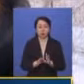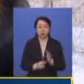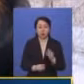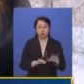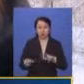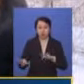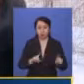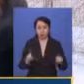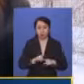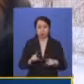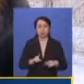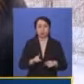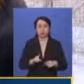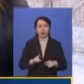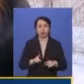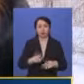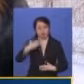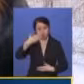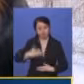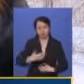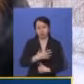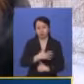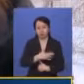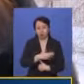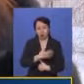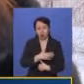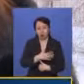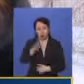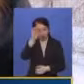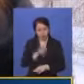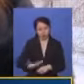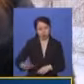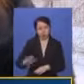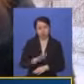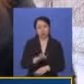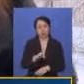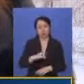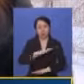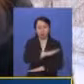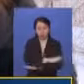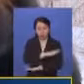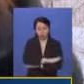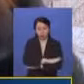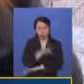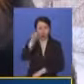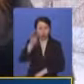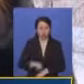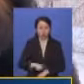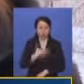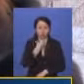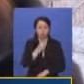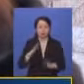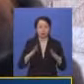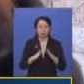мы вывешали флаг нашего государства на балконах и окнах своего жилья.